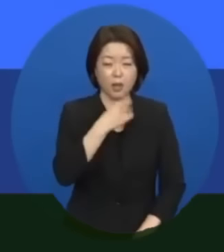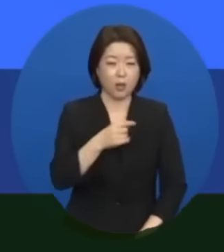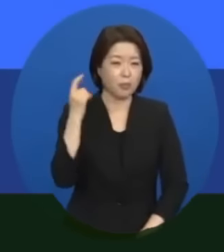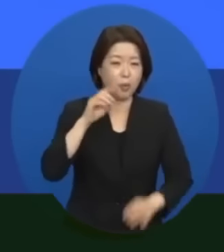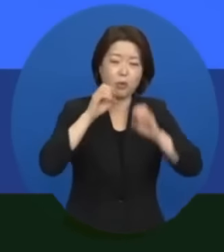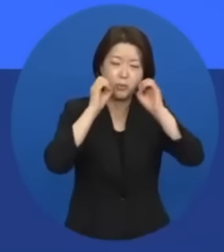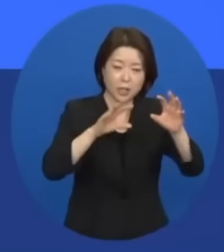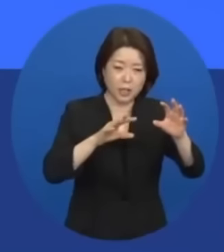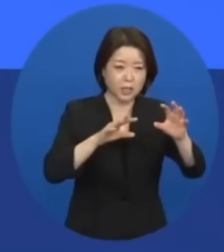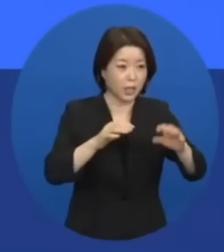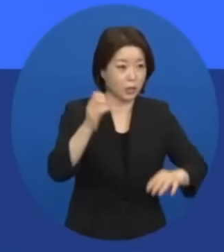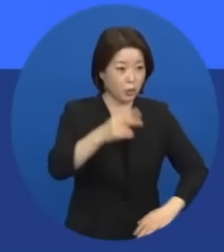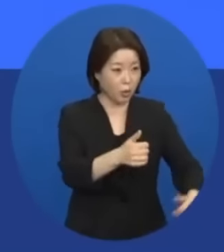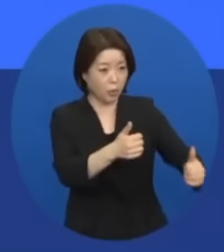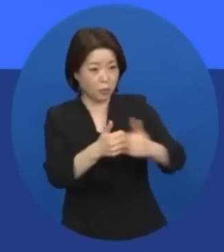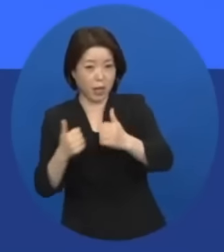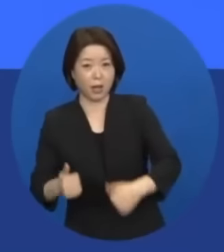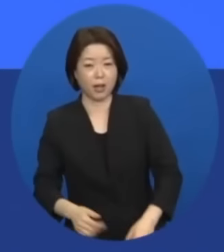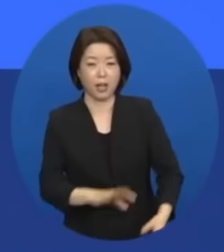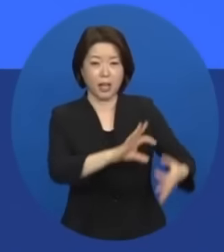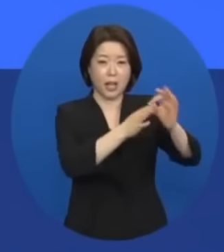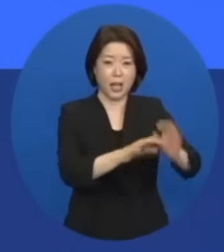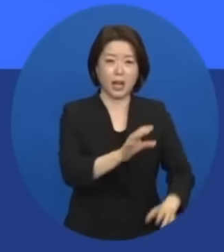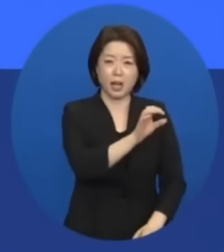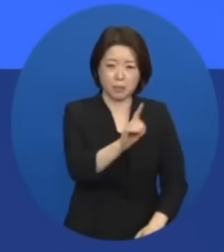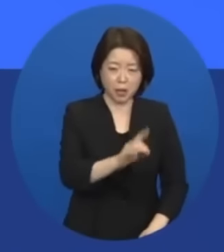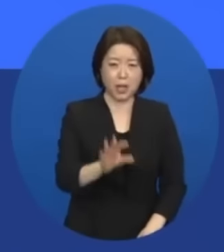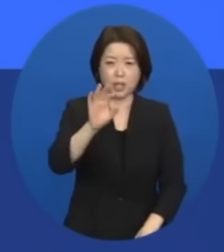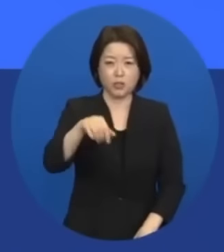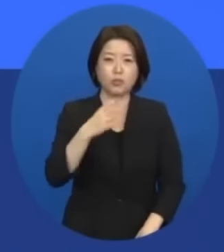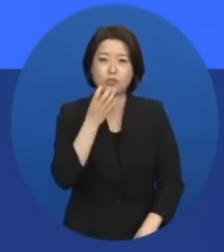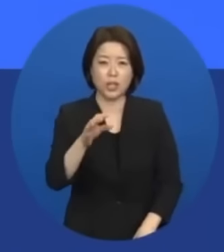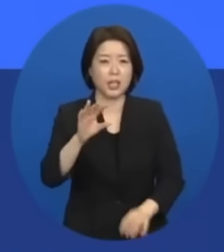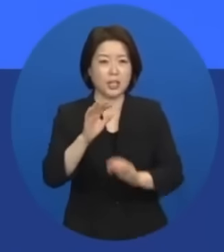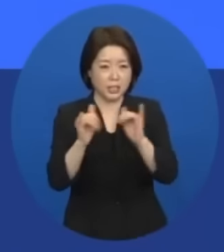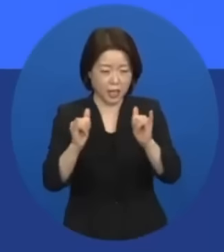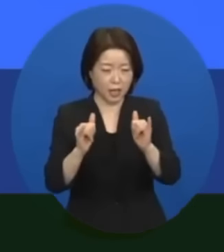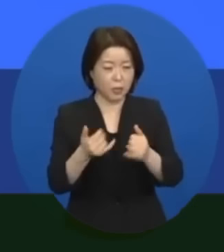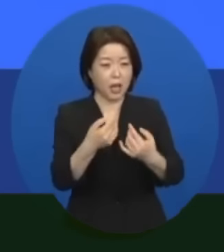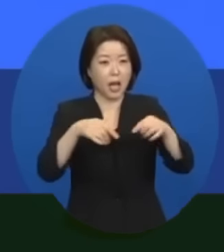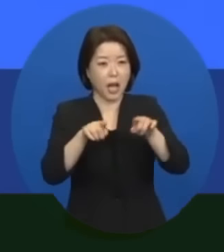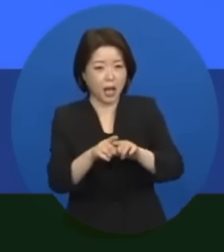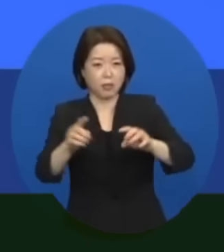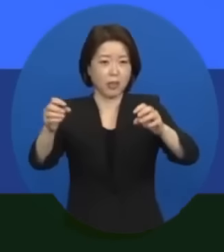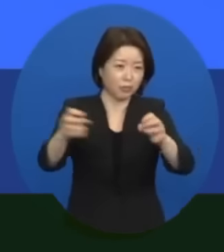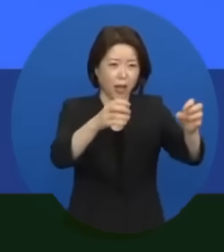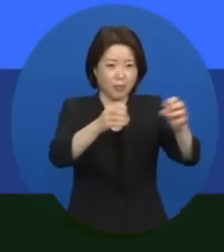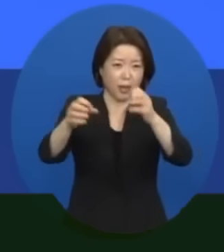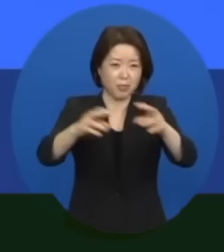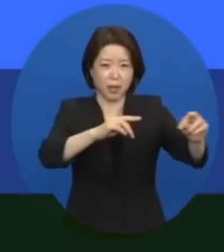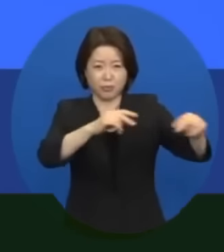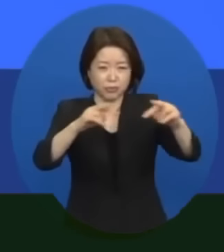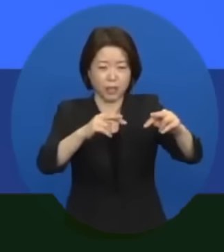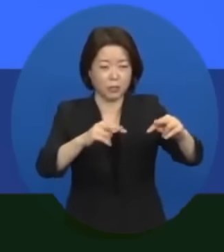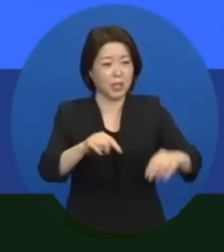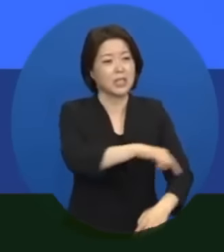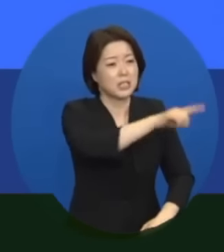그 저항이 옵니다 헬라파 유대인들과 함께 말하며 변론을 하니 그 사람들이 죽이려고 힘써 또 죽이려고 하는